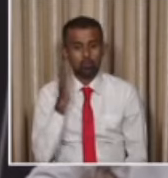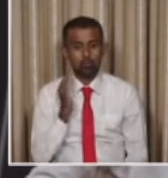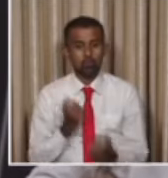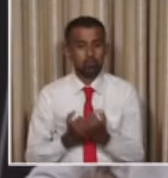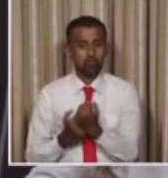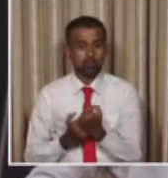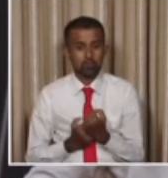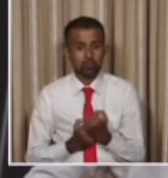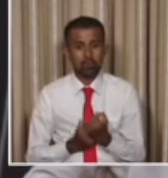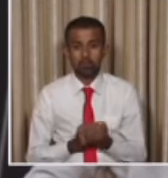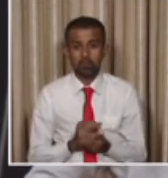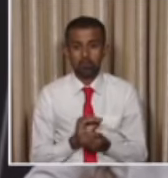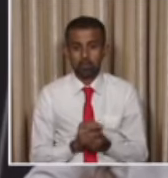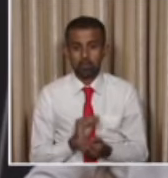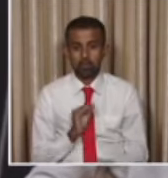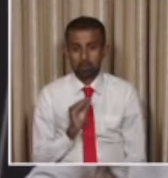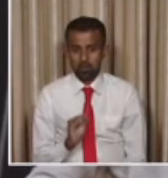එනකන්